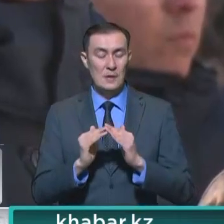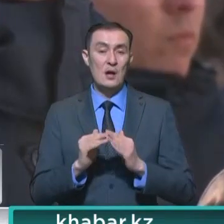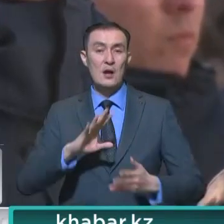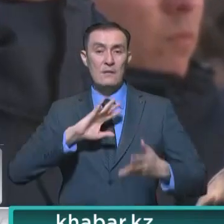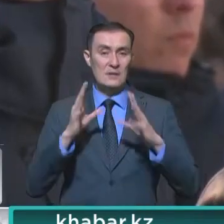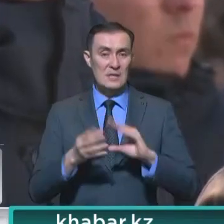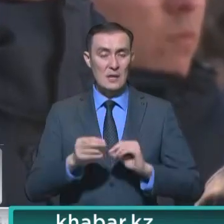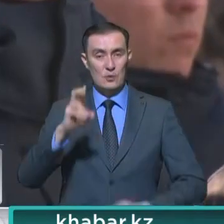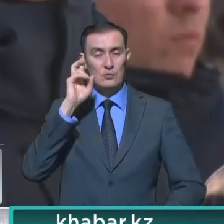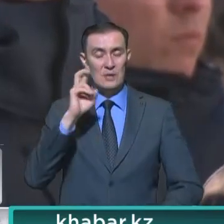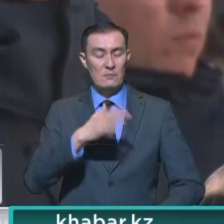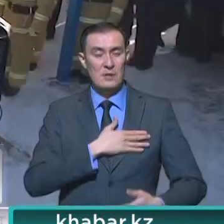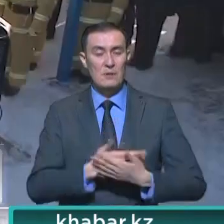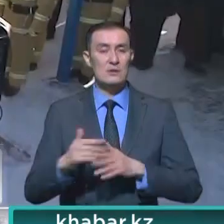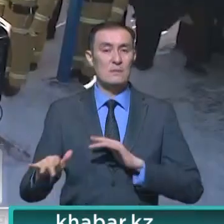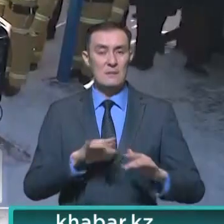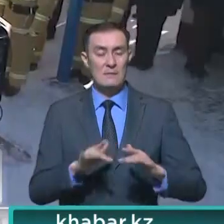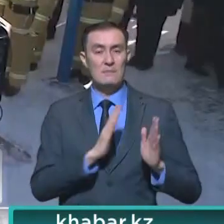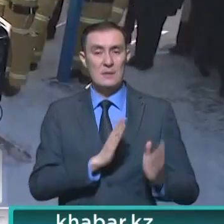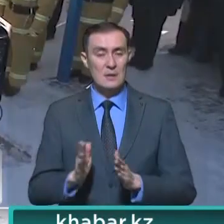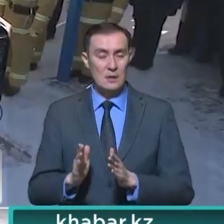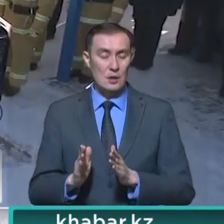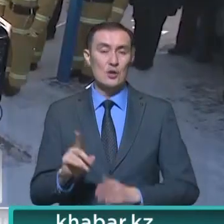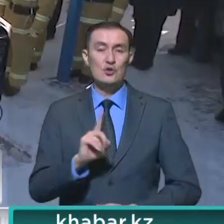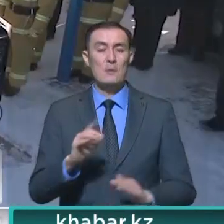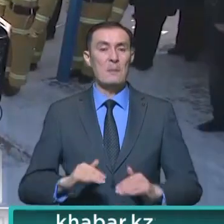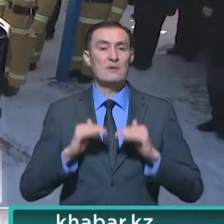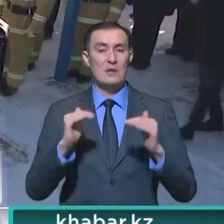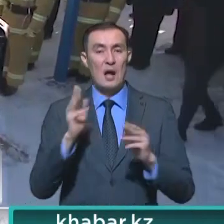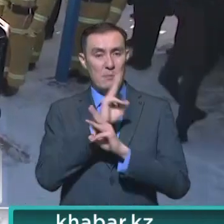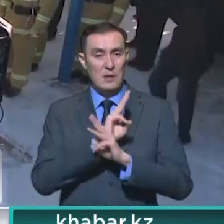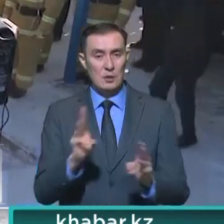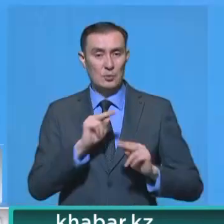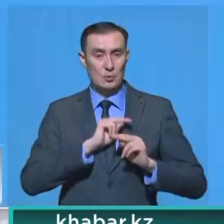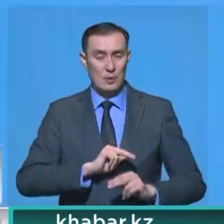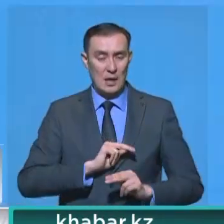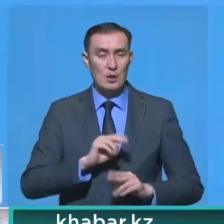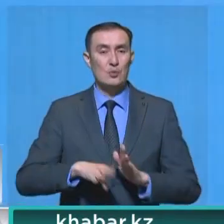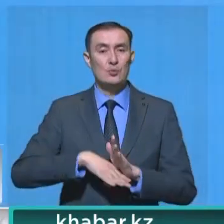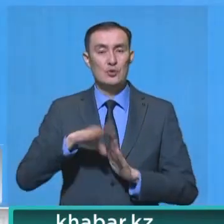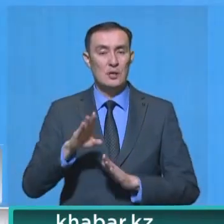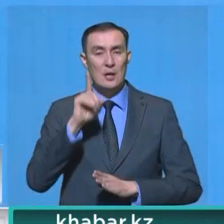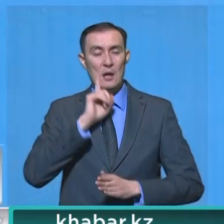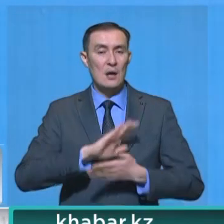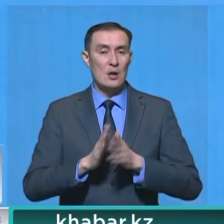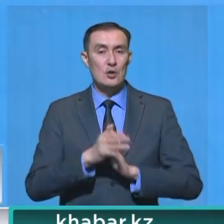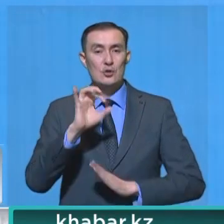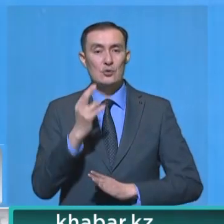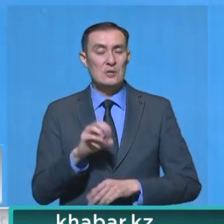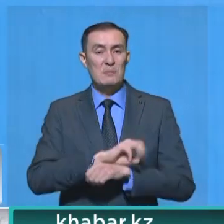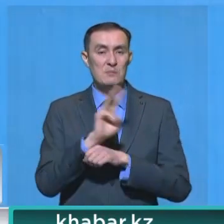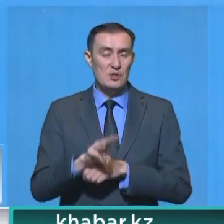целом, государством принимаются системные меры для повышения оплаты труда и улучшения социального